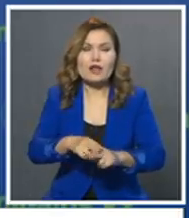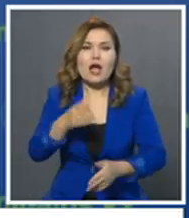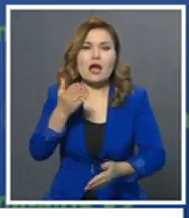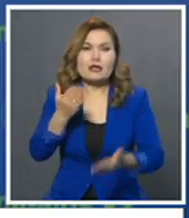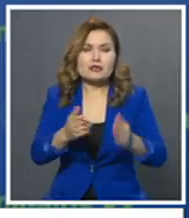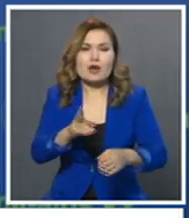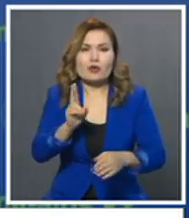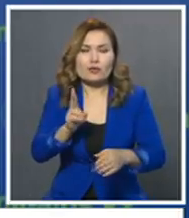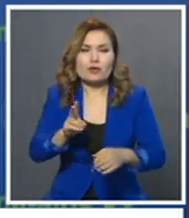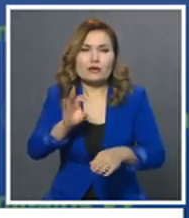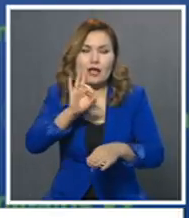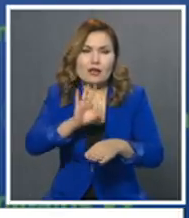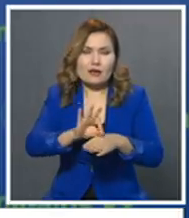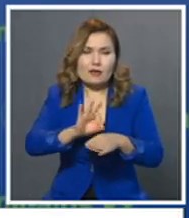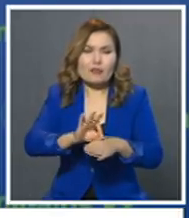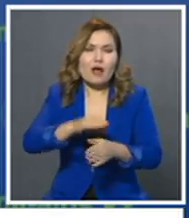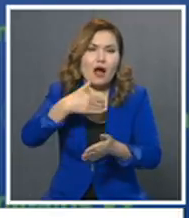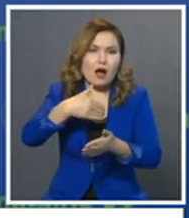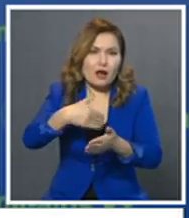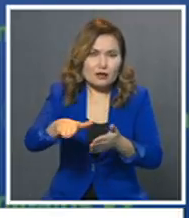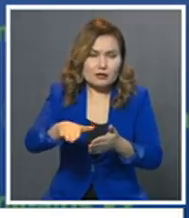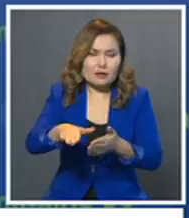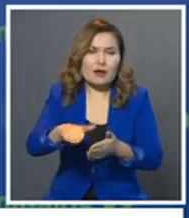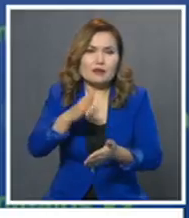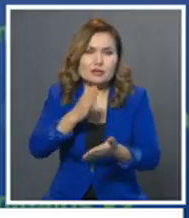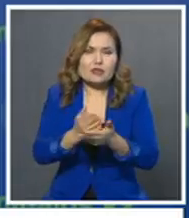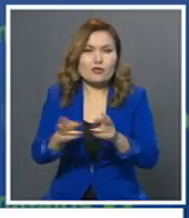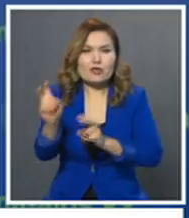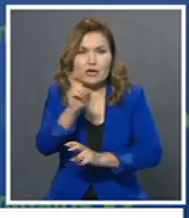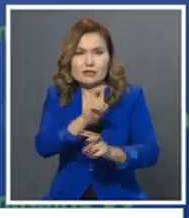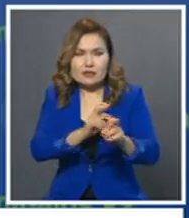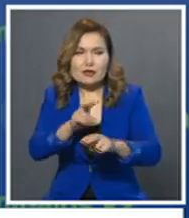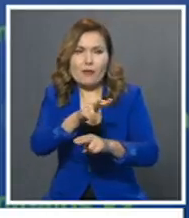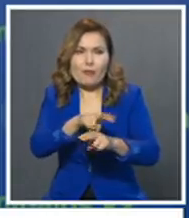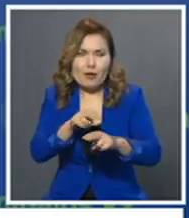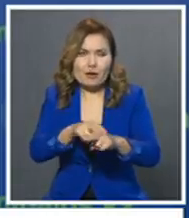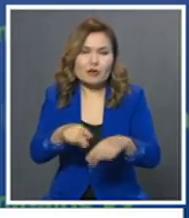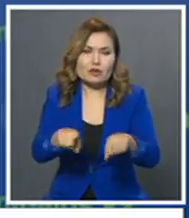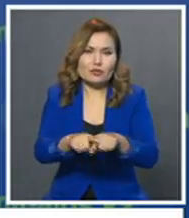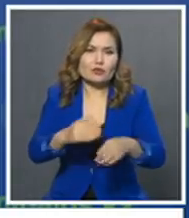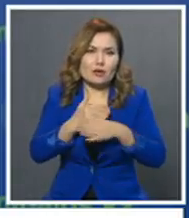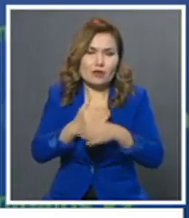тартып жаңа қашып жүрген осы науқастарды да іздестіруге барлық ақпарат осы